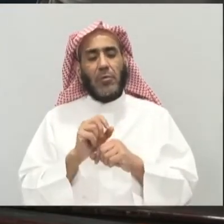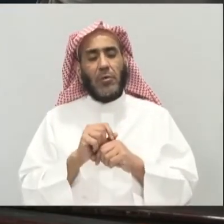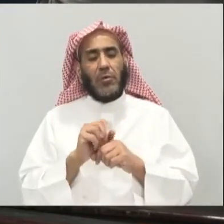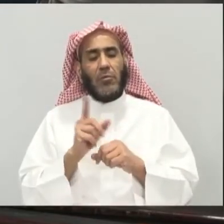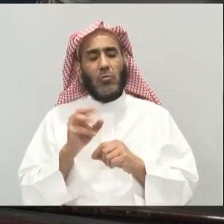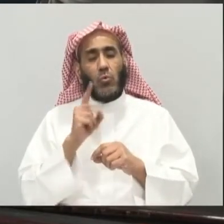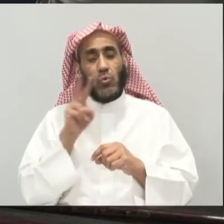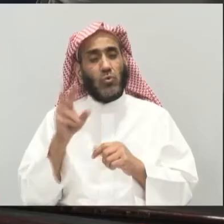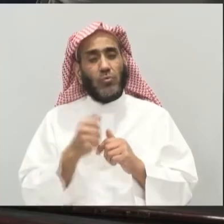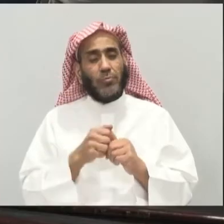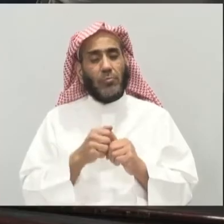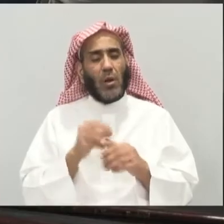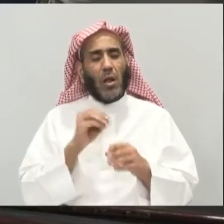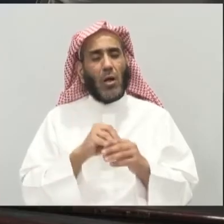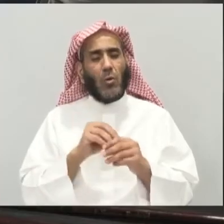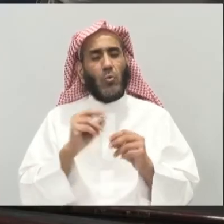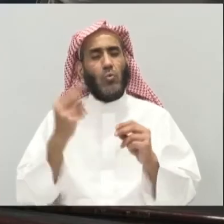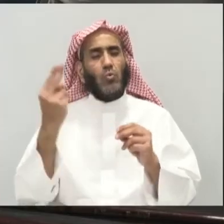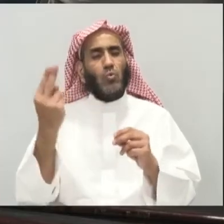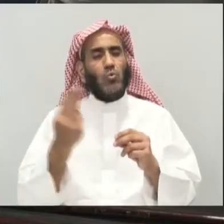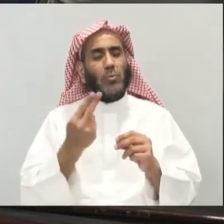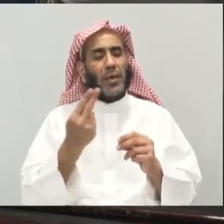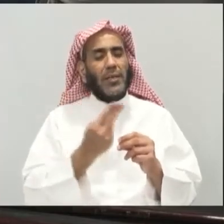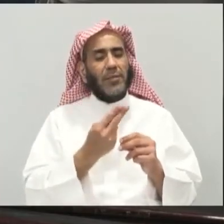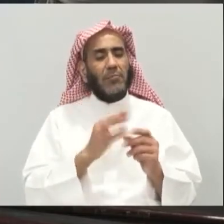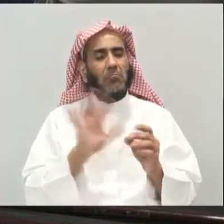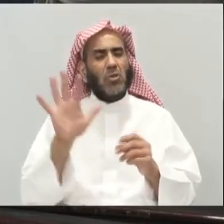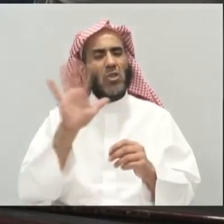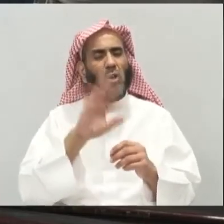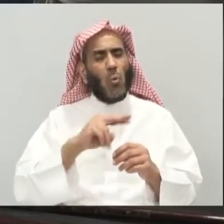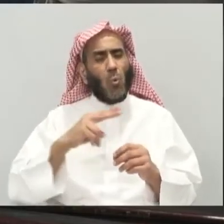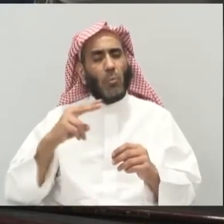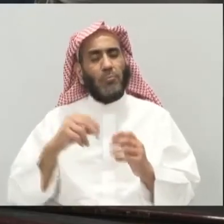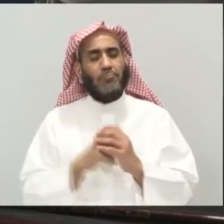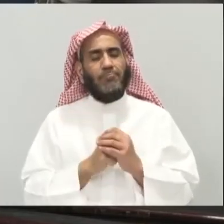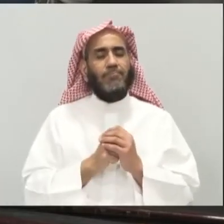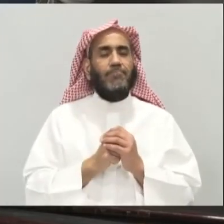شاهد عليها اللي هو رسومات بهذا الشكل